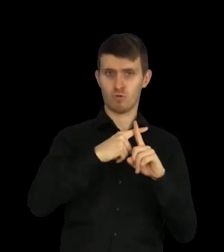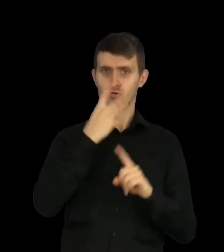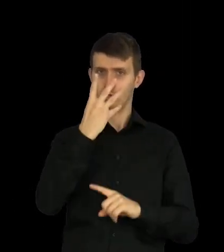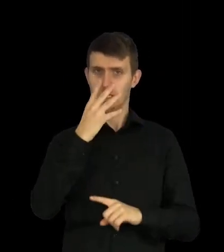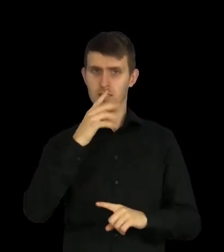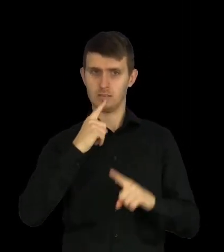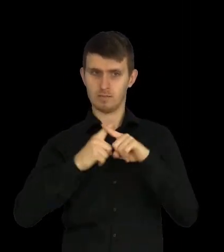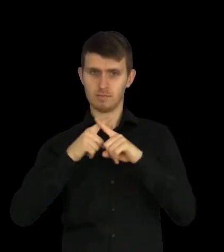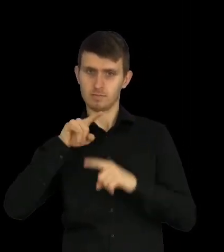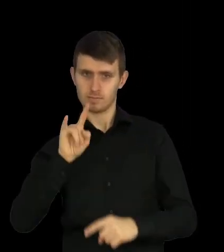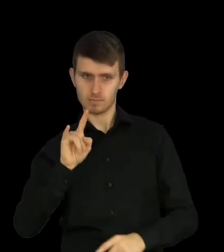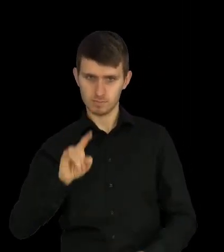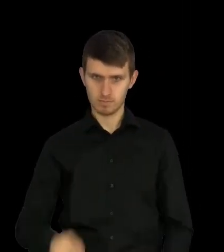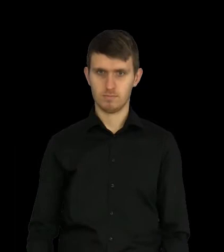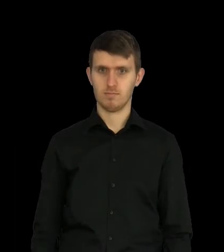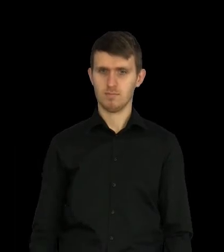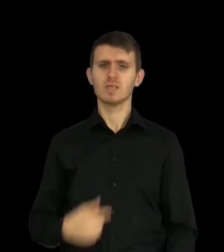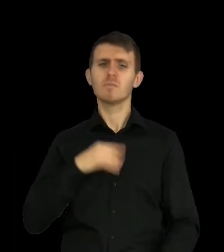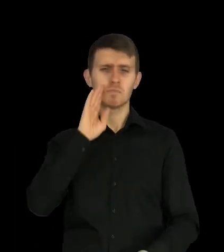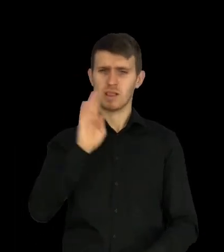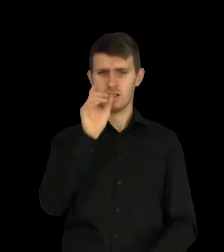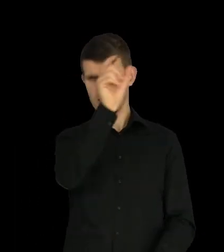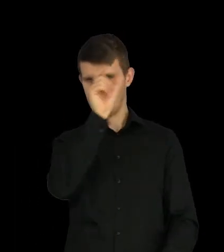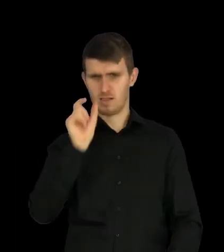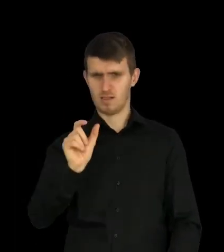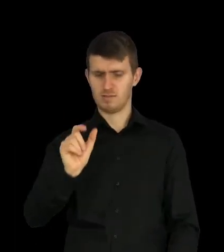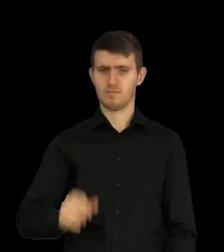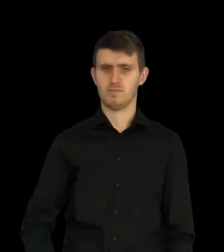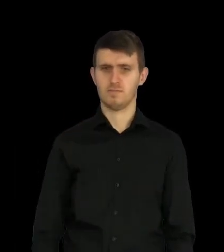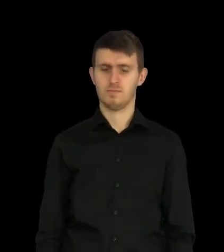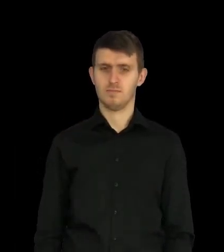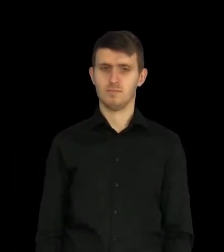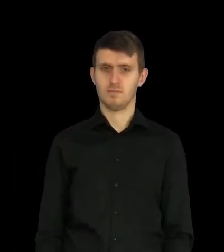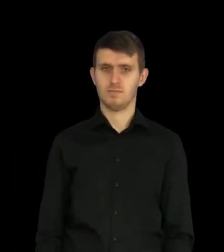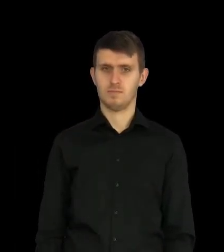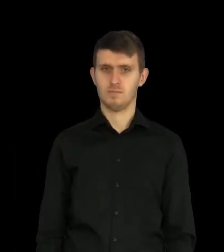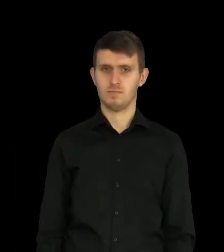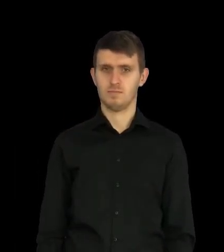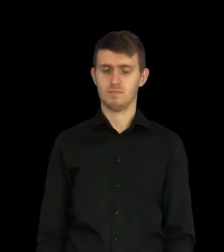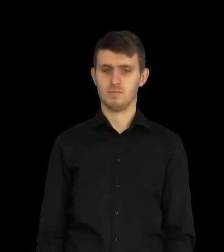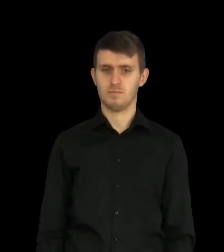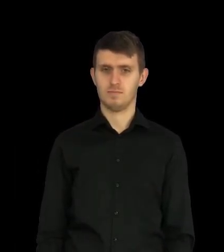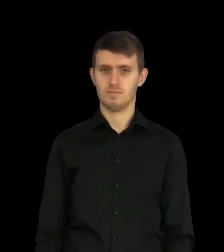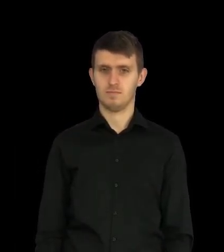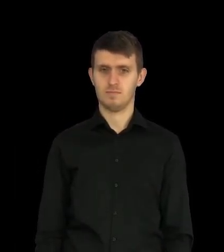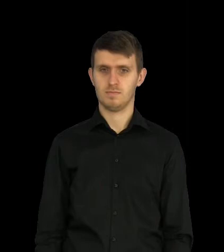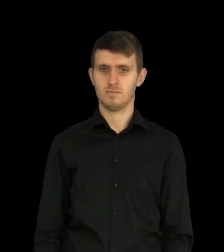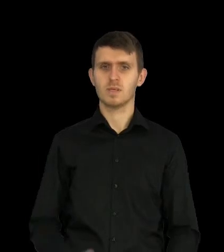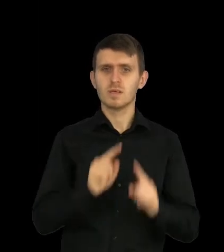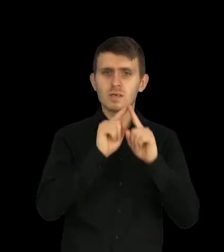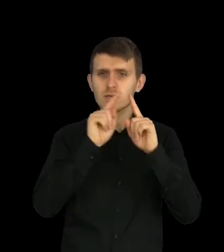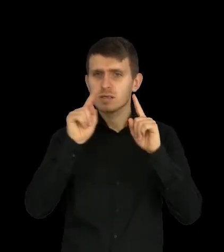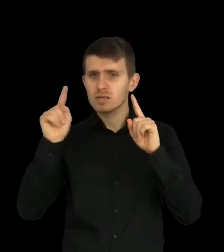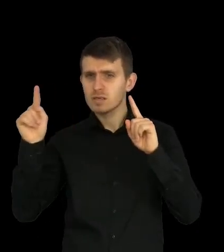Plus 4XY, po prostu przepisuję składniki w nowej kolejności. Plus 4XY